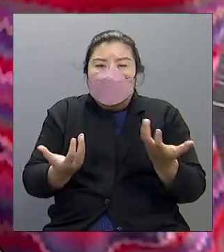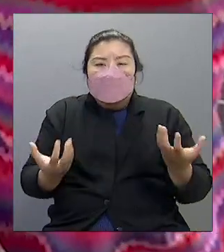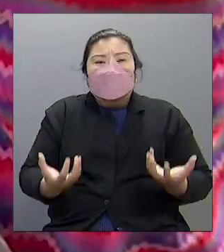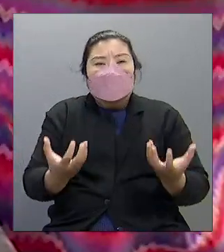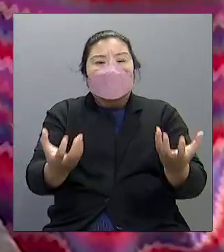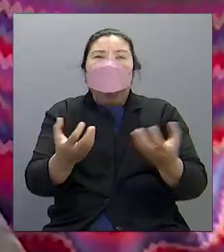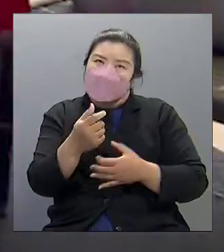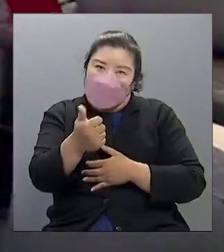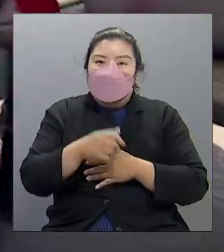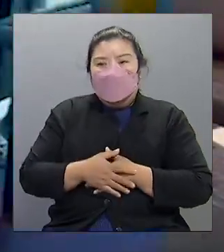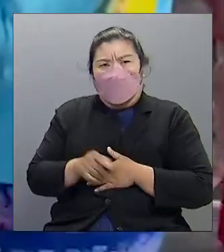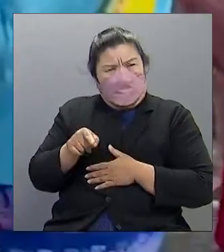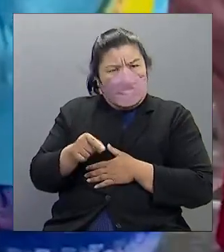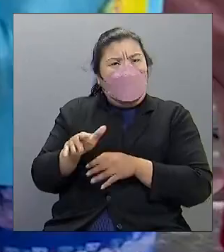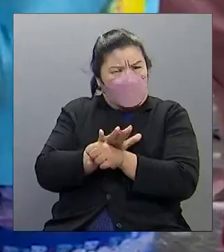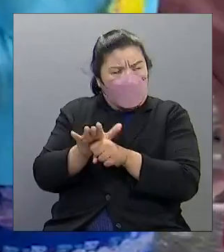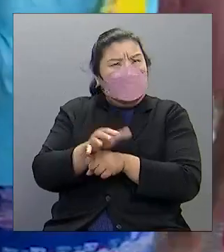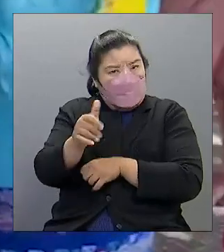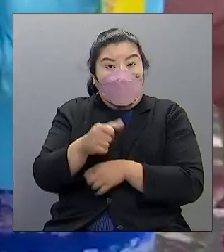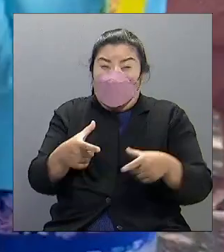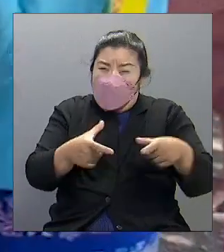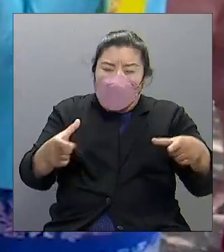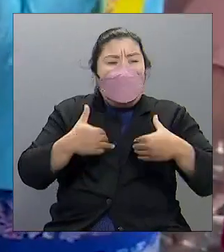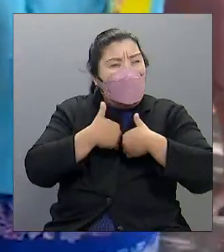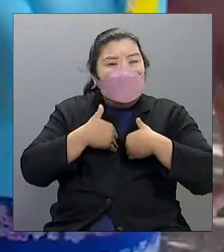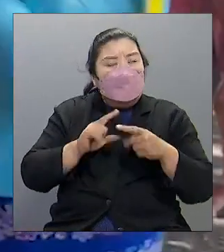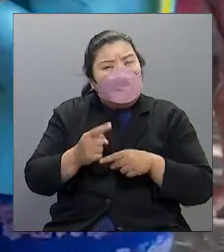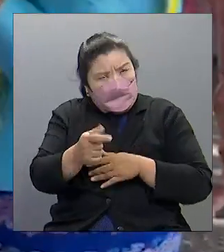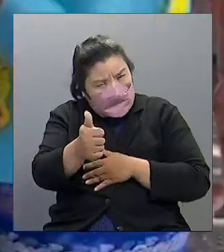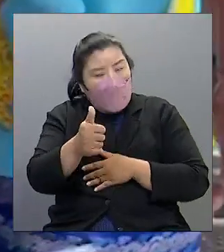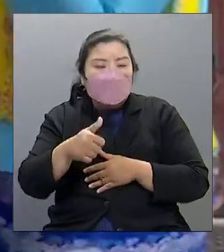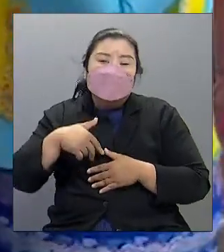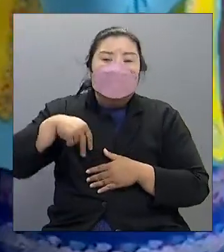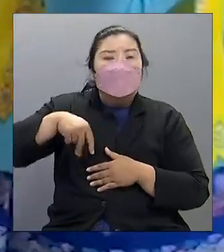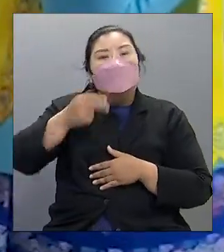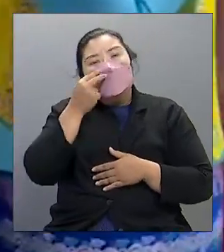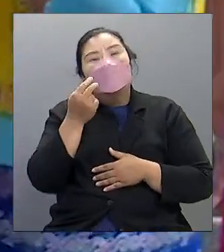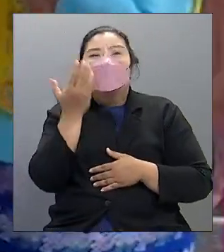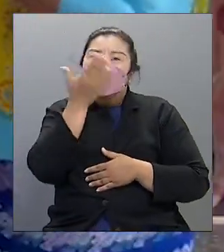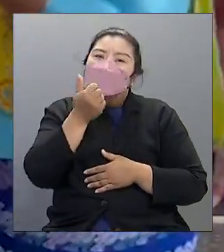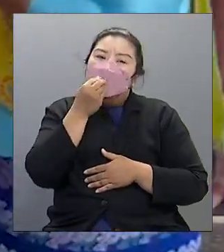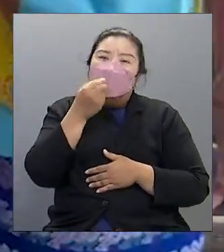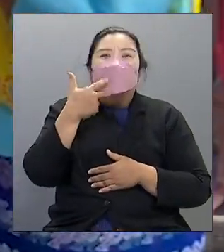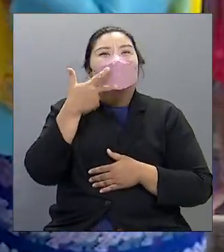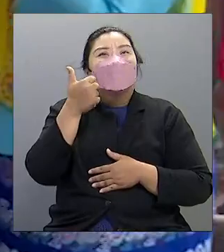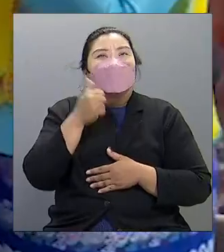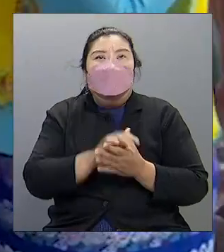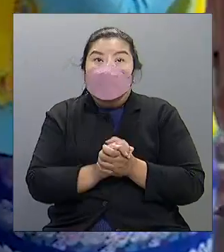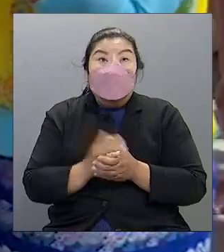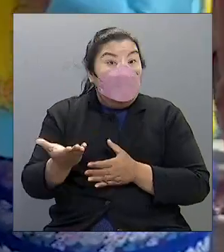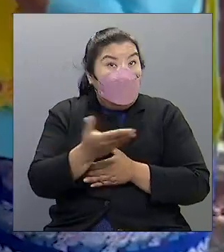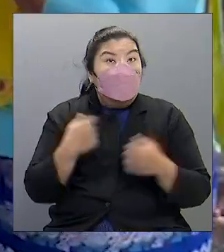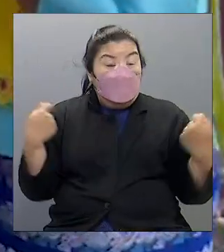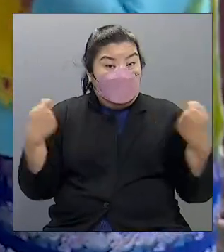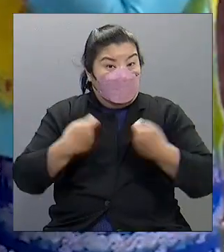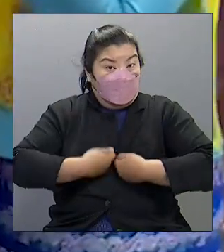บนี้ ยุยว่่ากิน หน้าเดิน หน้าซ้อของเป็ที่สูตรเลยค่ะมีกิจกรมที่คผชมเห็นอยู่นี้นะคะชาวบาน ศวม ช